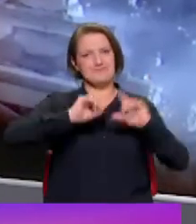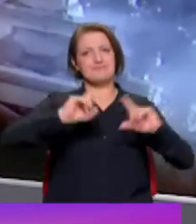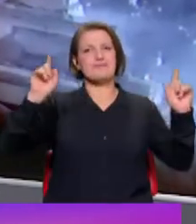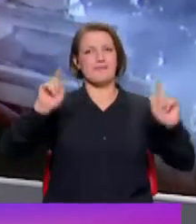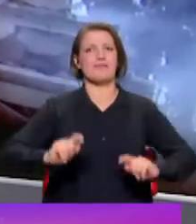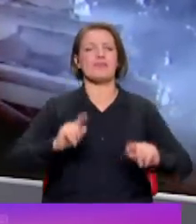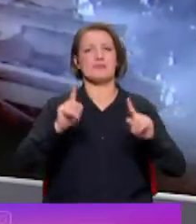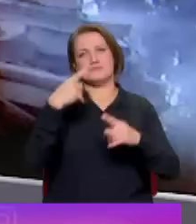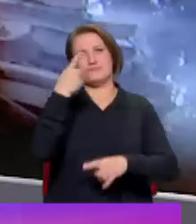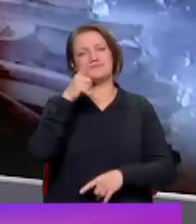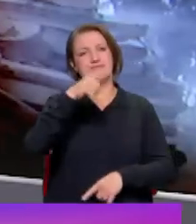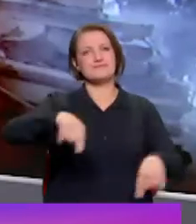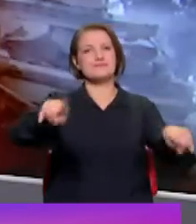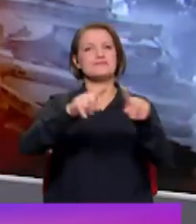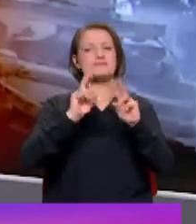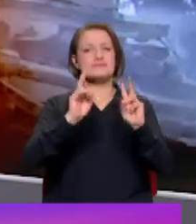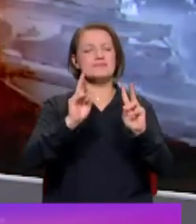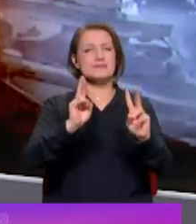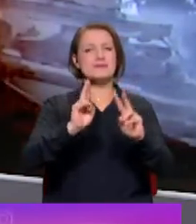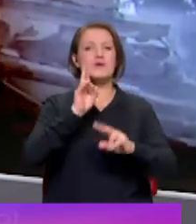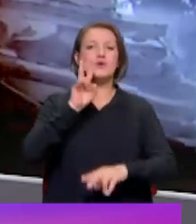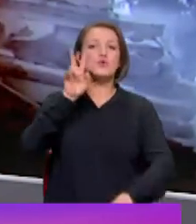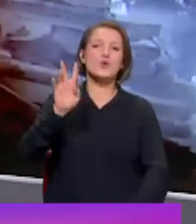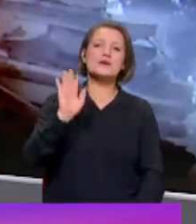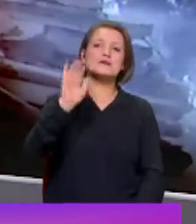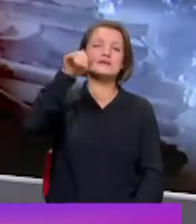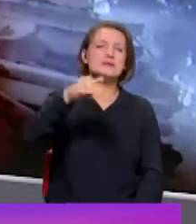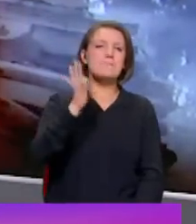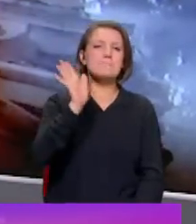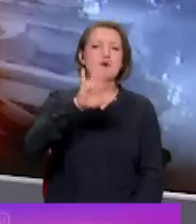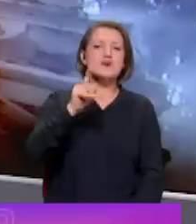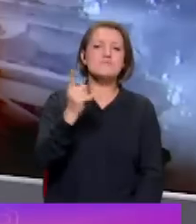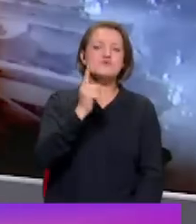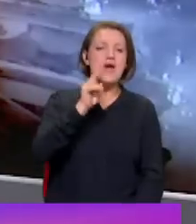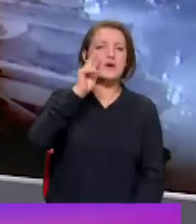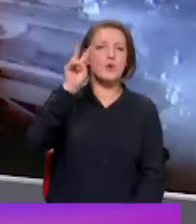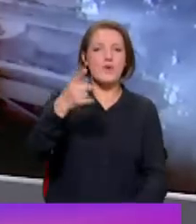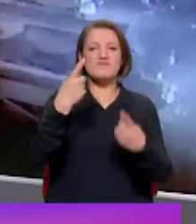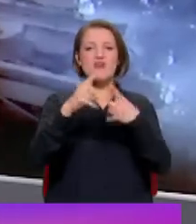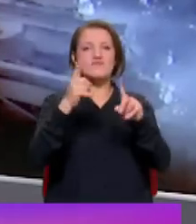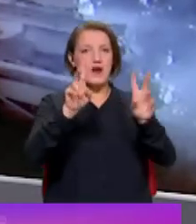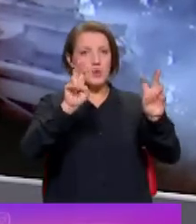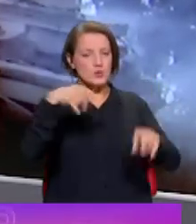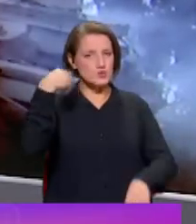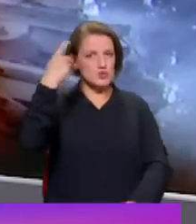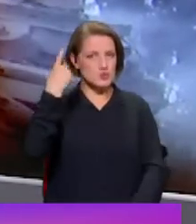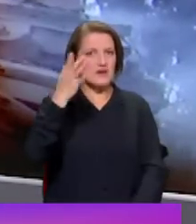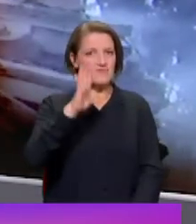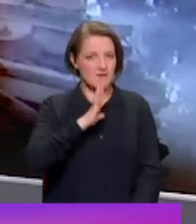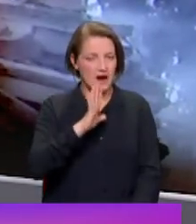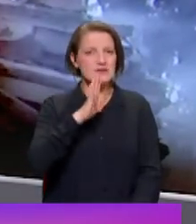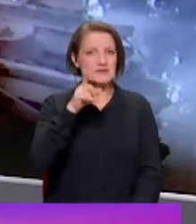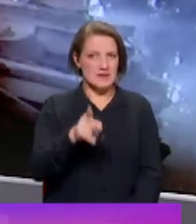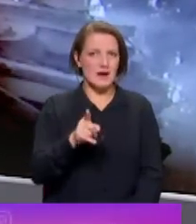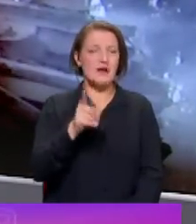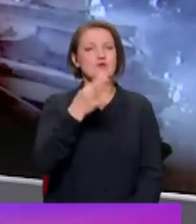O yüzden Lütfen sizler de görünenin ötesinde başka bir manzara görüyorsanız farklı mevzularda farklı konu başlıklarında